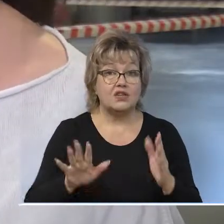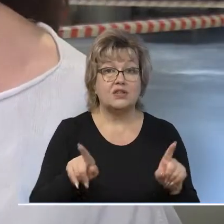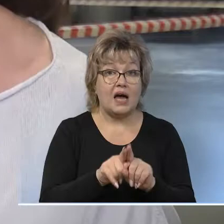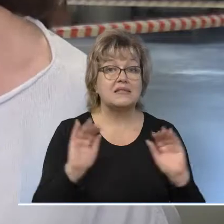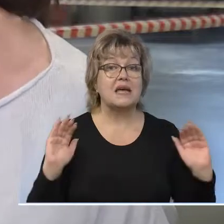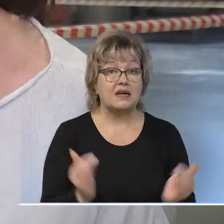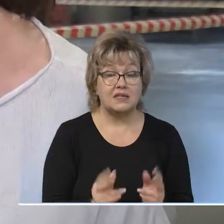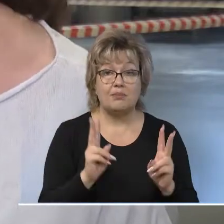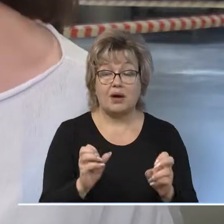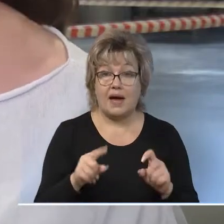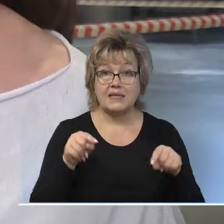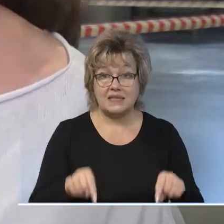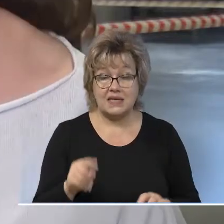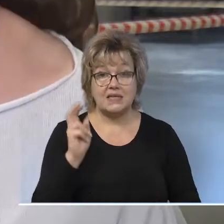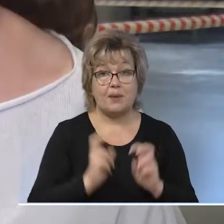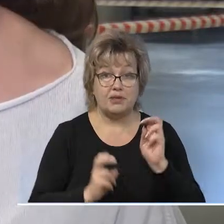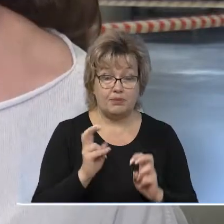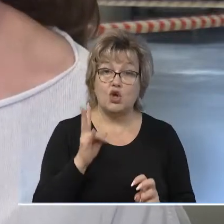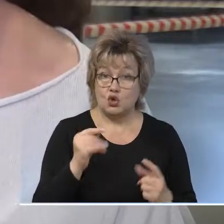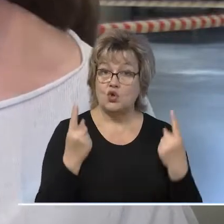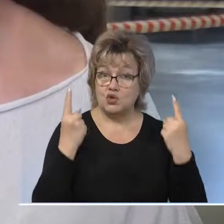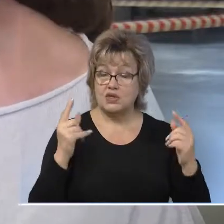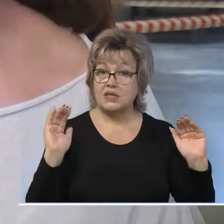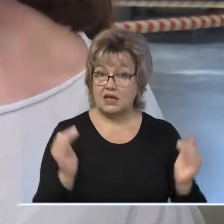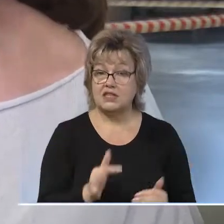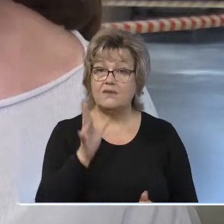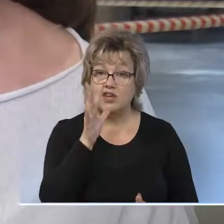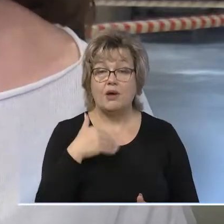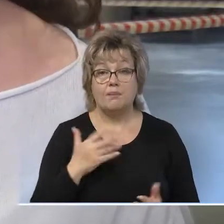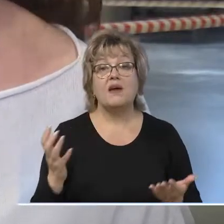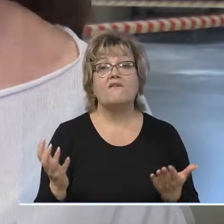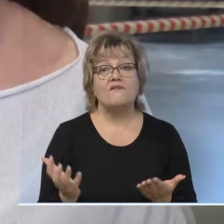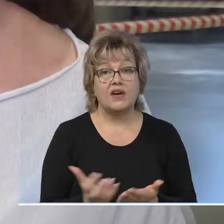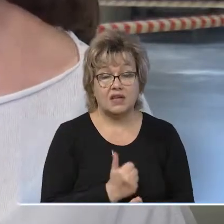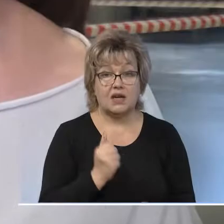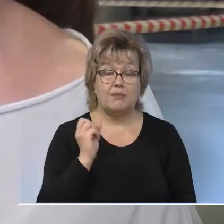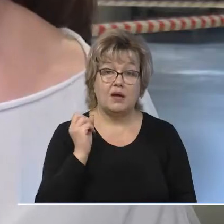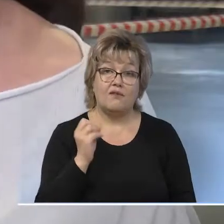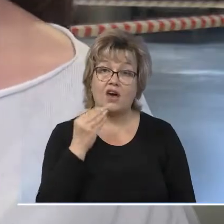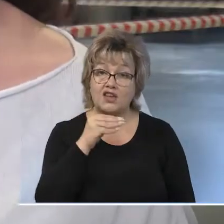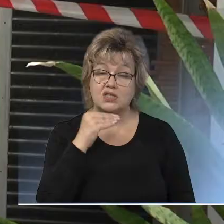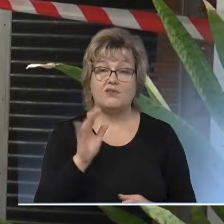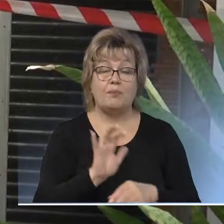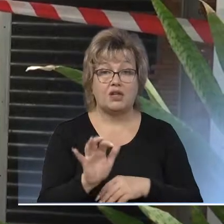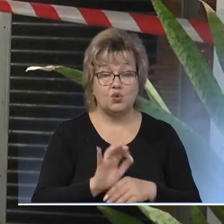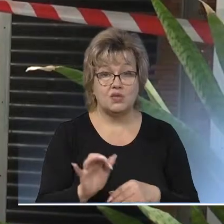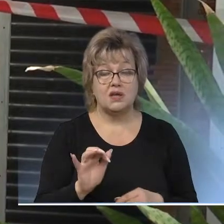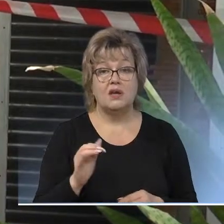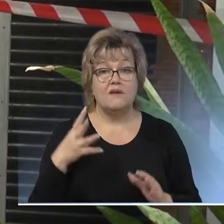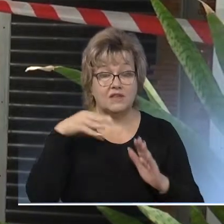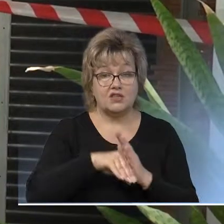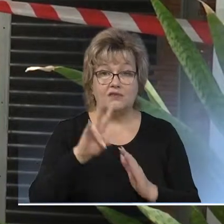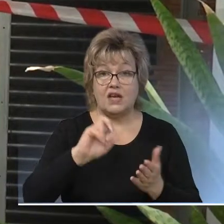что так сократим, как здесь на предприятии, но существенно сократим время, мы выиграем в качестве продукции. Снижение